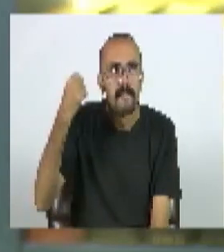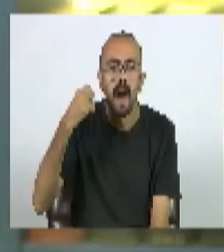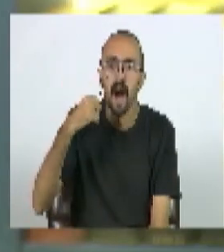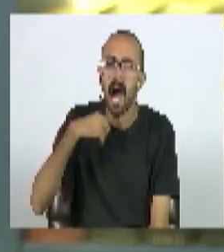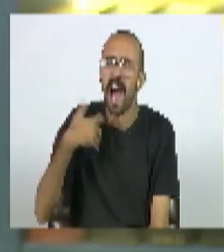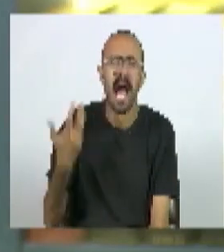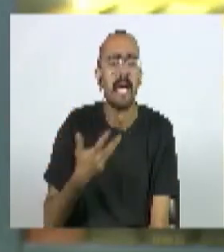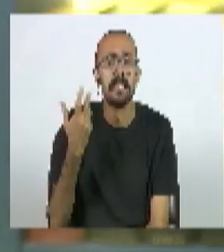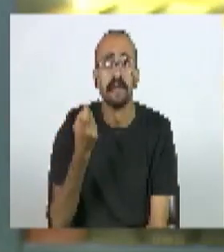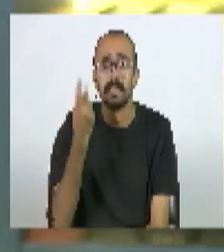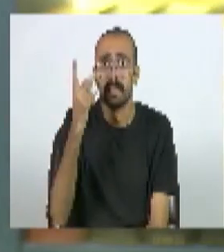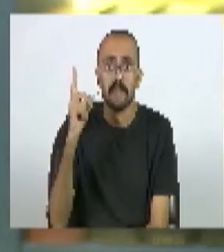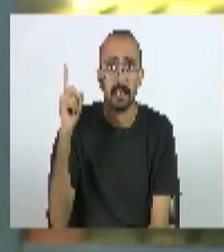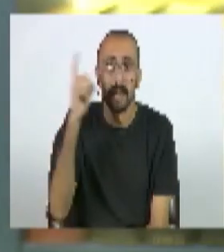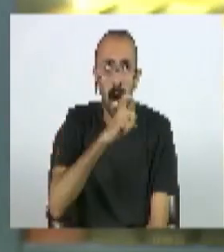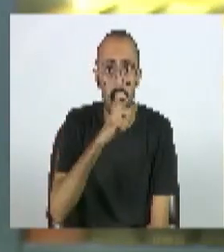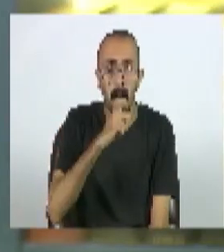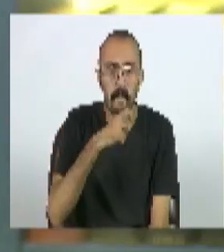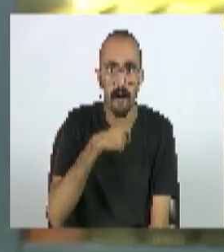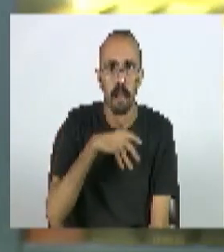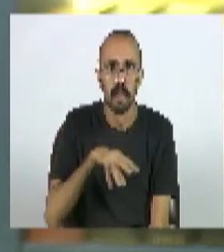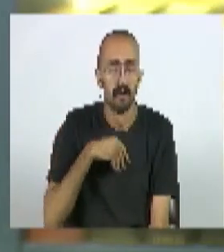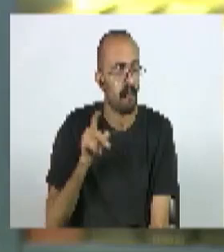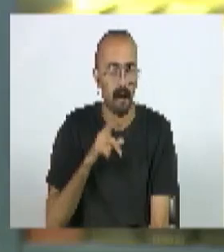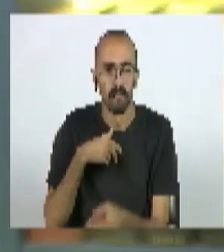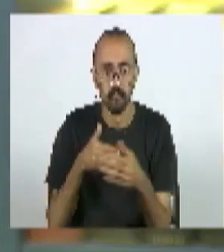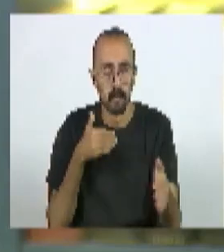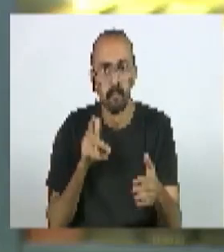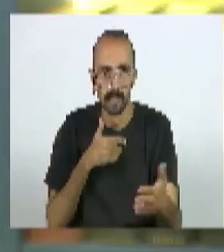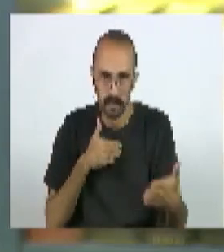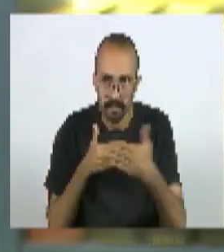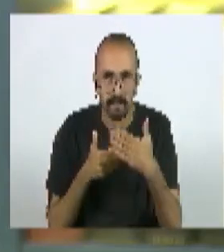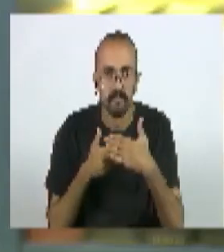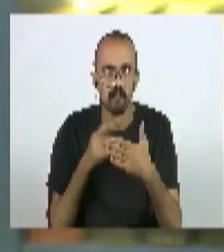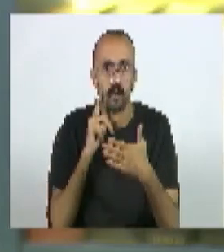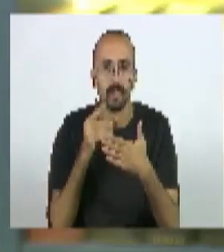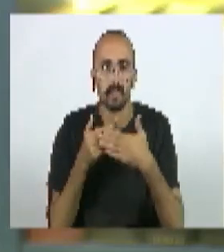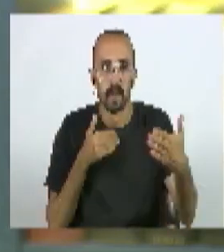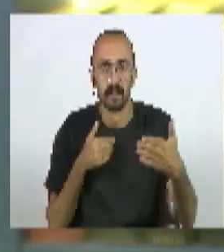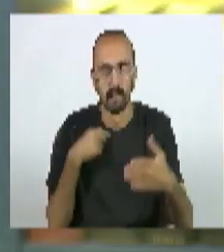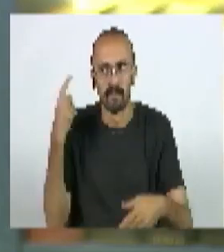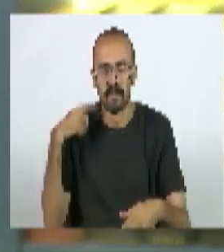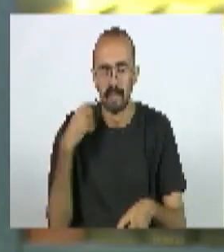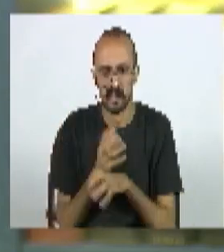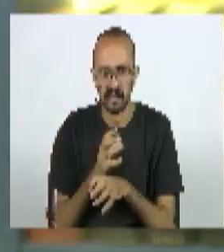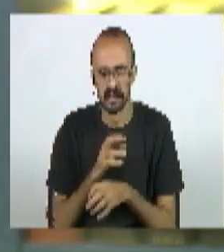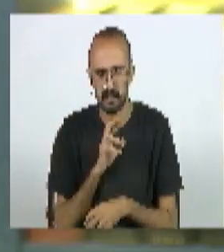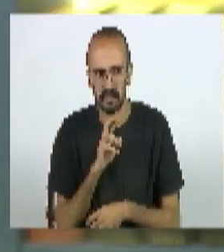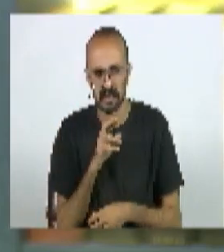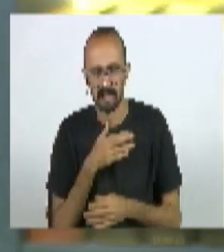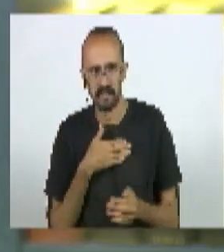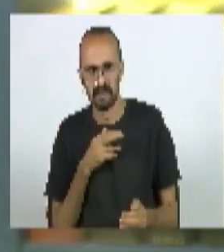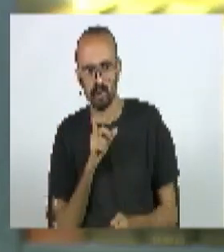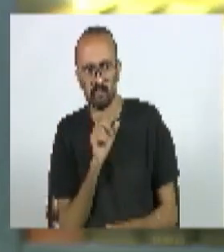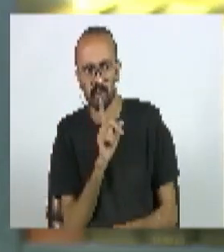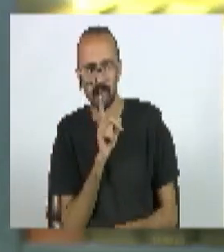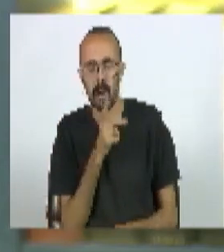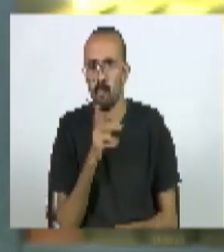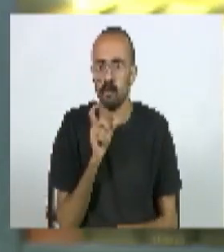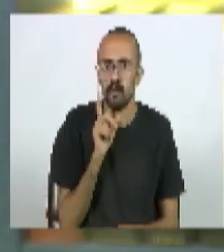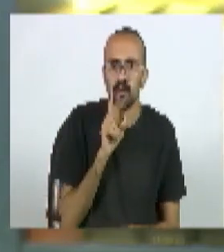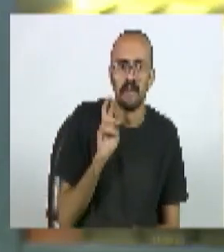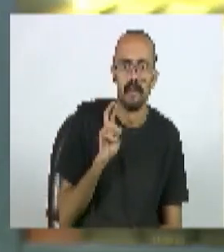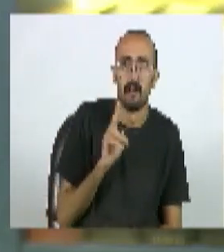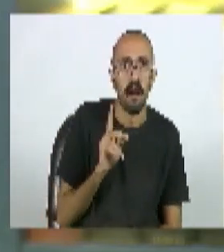نواجه اي افكار بتدفعنا ان احنا نبعد عن بعض. فبعد فترة لقينا الافكار دي بتتراجع والناس بتقرب من